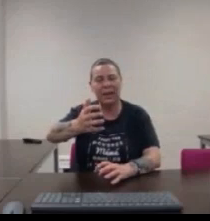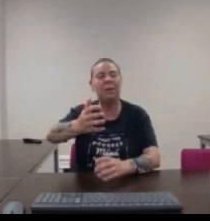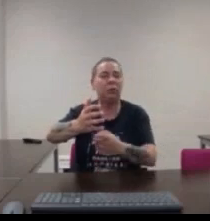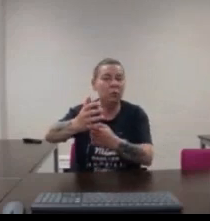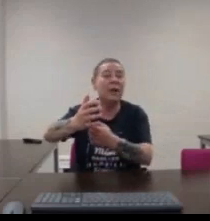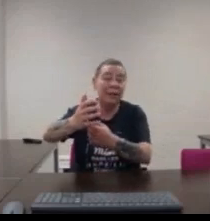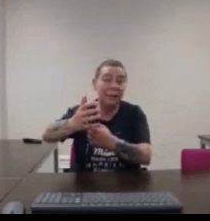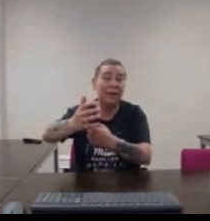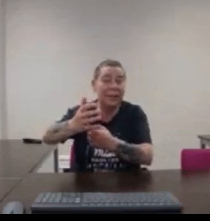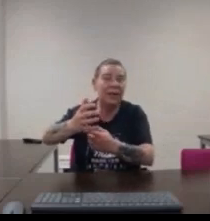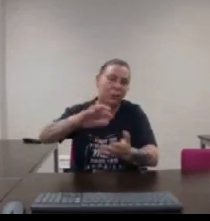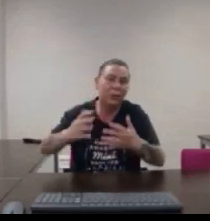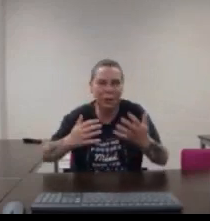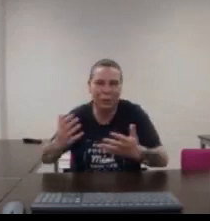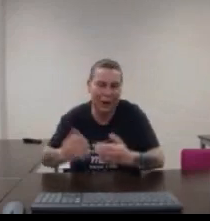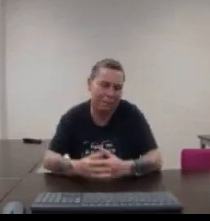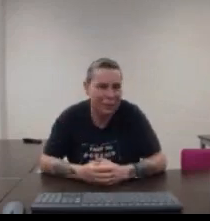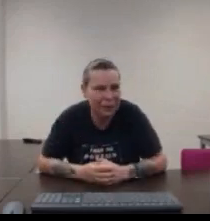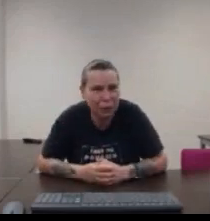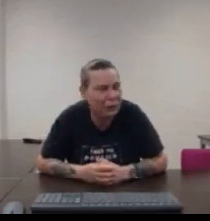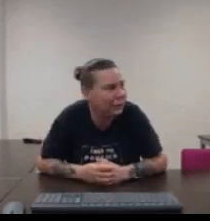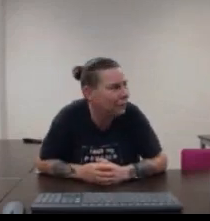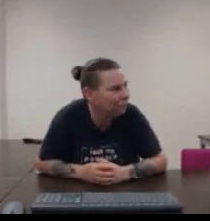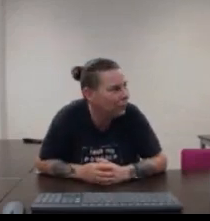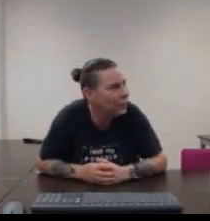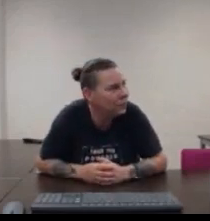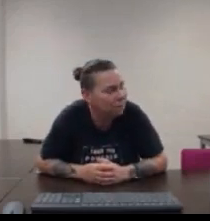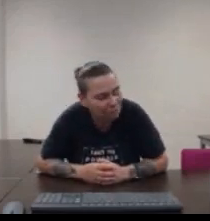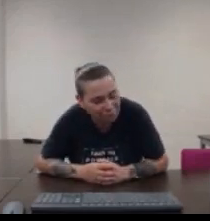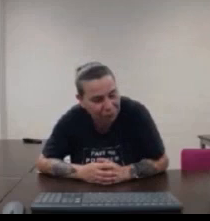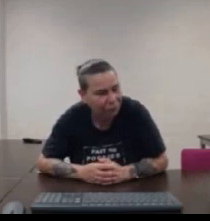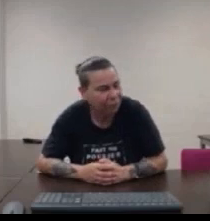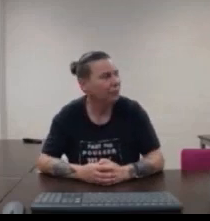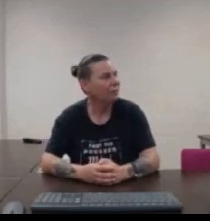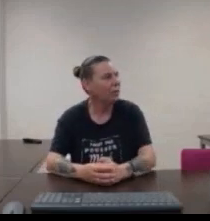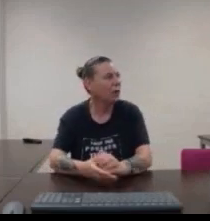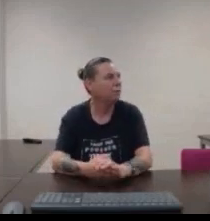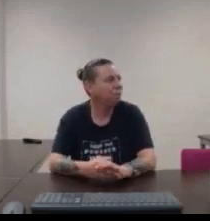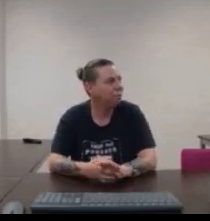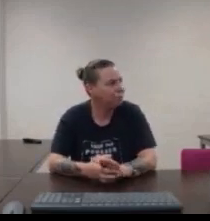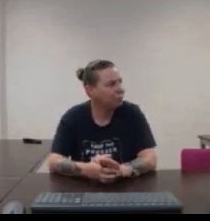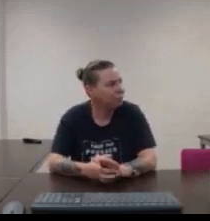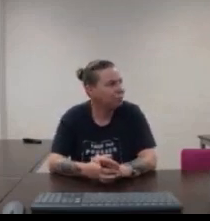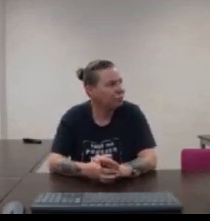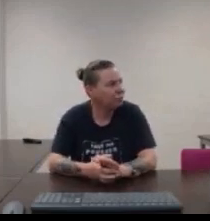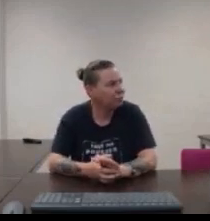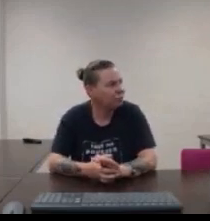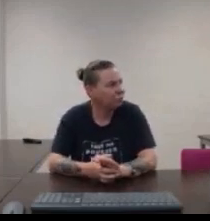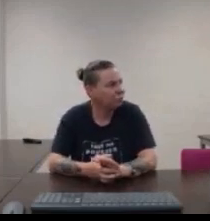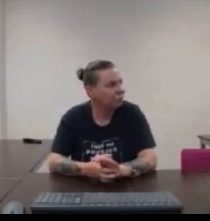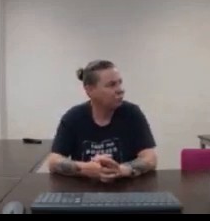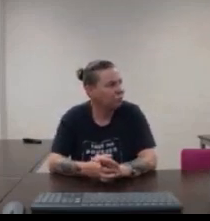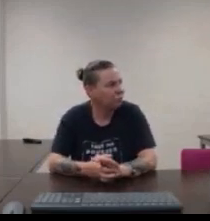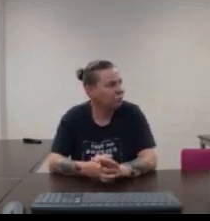une verticale, ils ont eu mal avec la verticale. Donc voilà, ça vaut le coup de tester. Ouais. C'est vraiment la phase de test qui est essentielle. Après, ce qui est vrai que ce qu'il dit, c'est que la souris